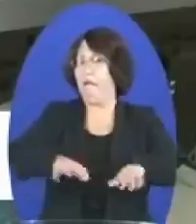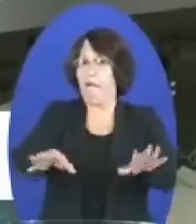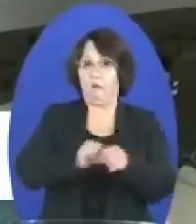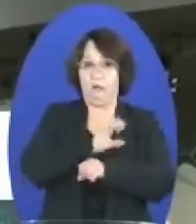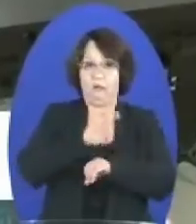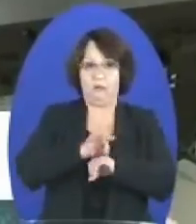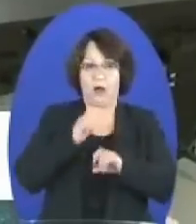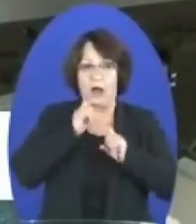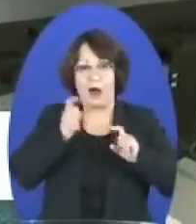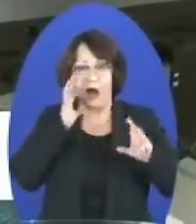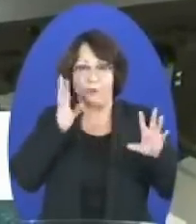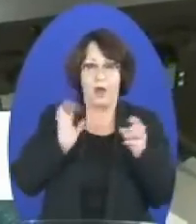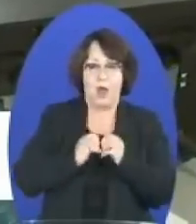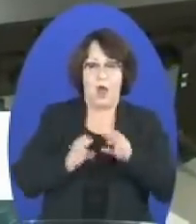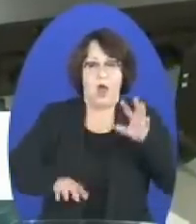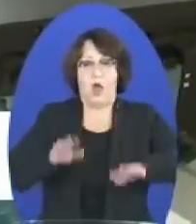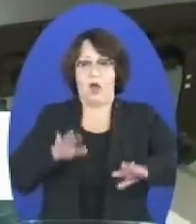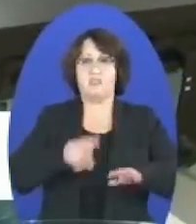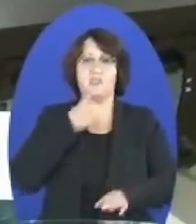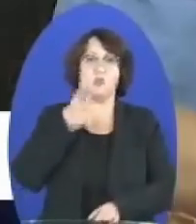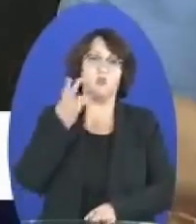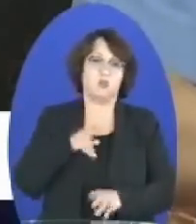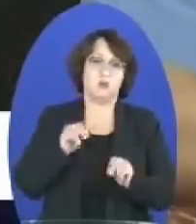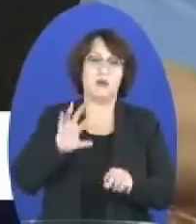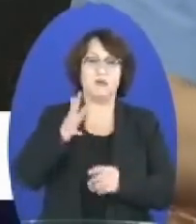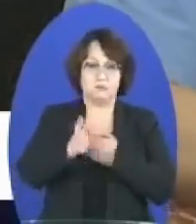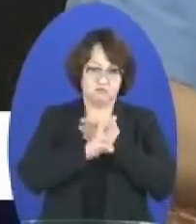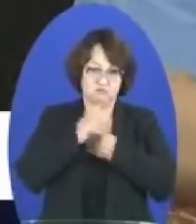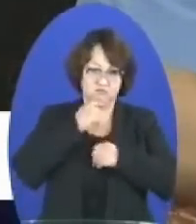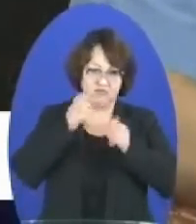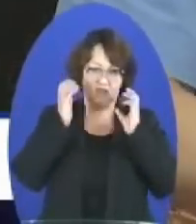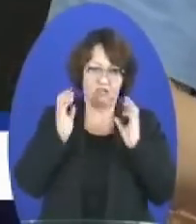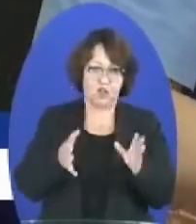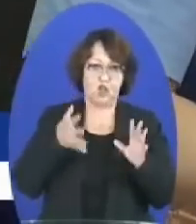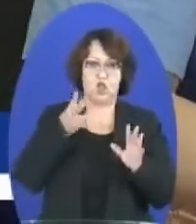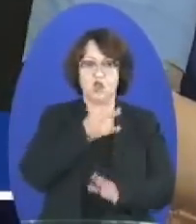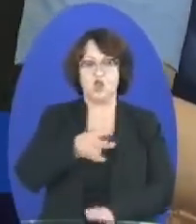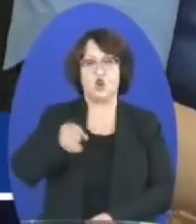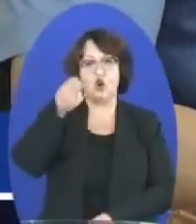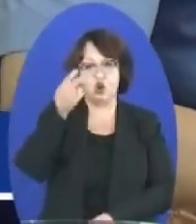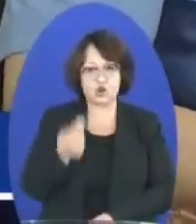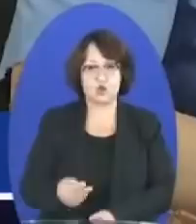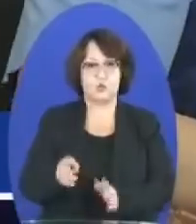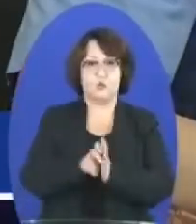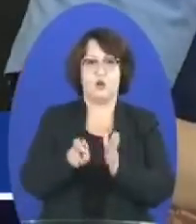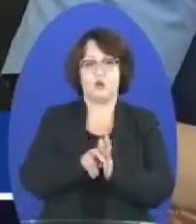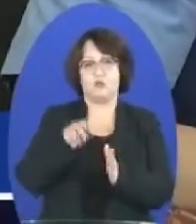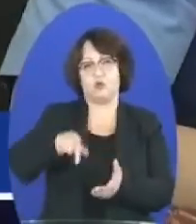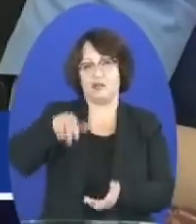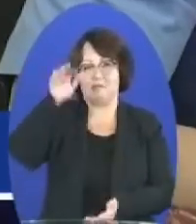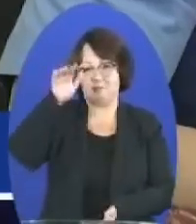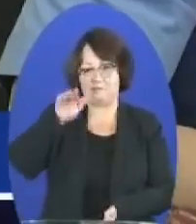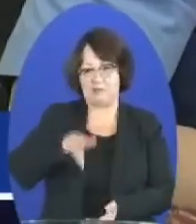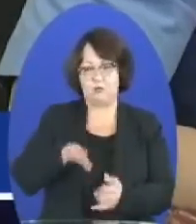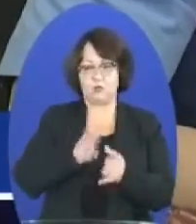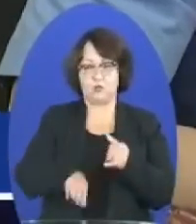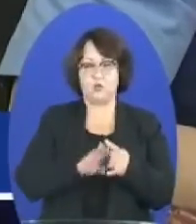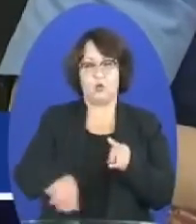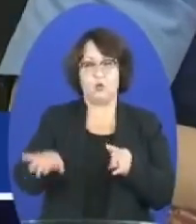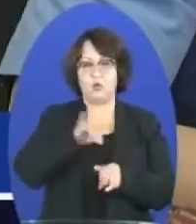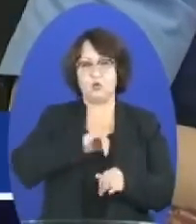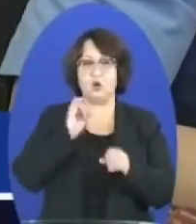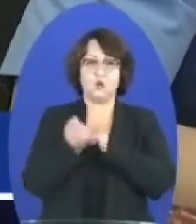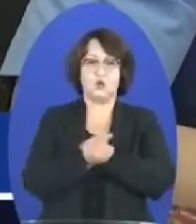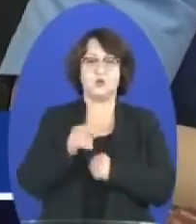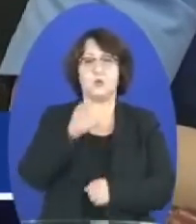авахд хүндрэлтэй болохыг сануулсан юм а. Одоо энэ нөөц мандуу усж байгаа. Хамгийн сүүлийн улсын онцгой комиссын 24-р хуралдаан